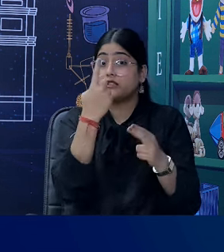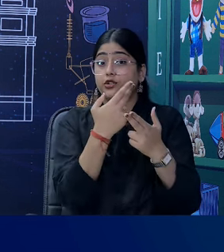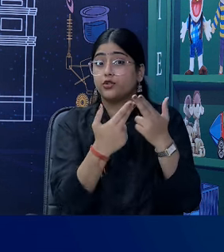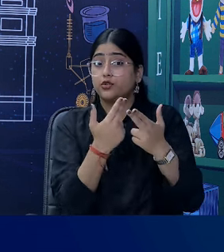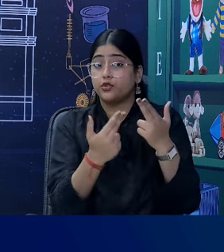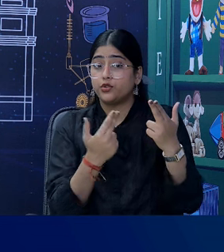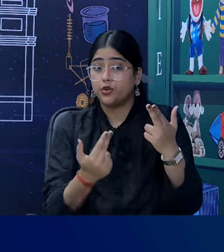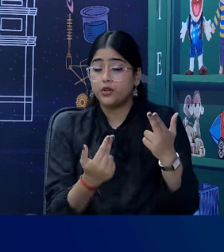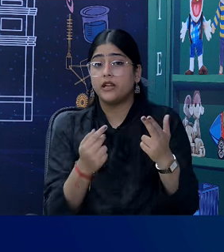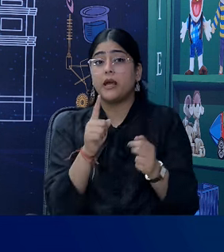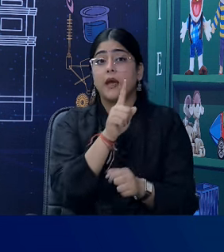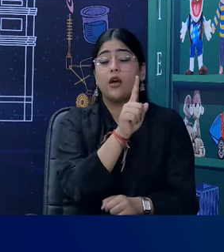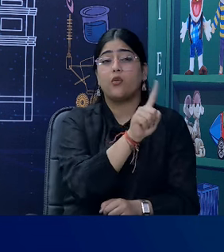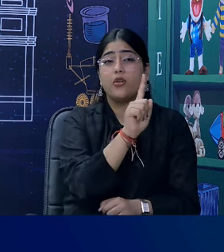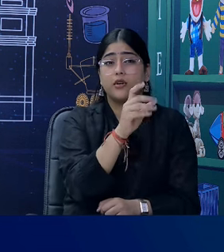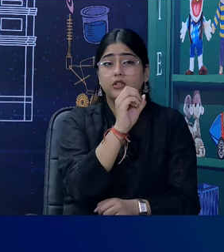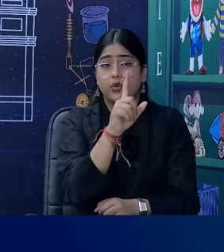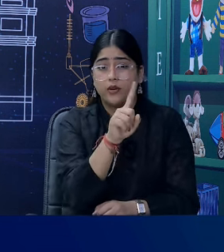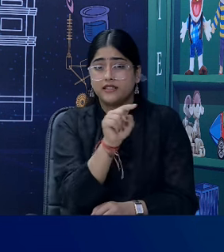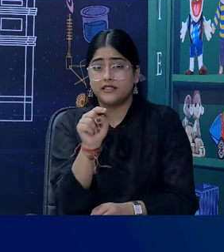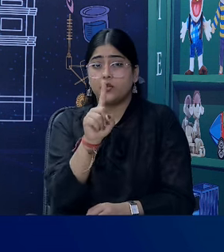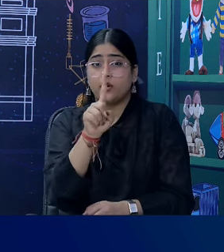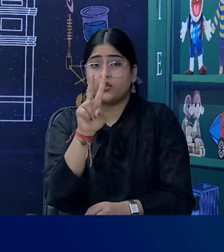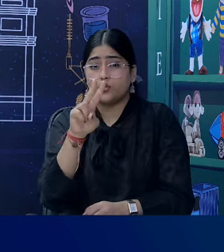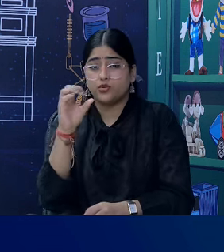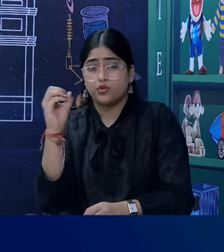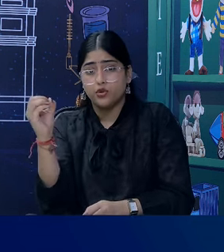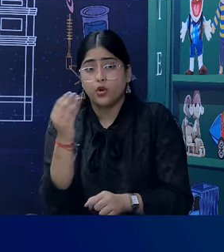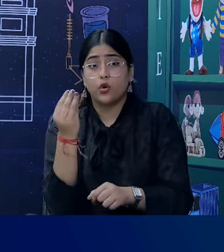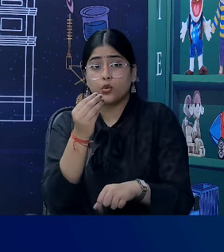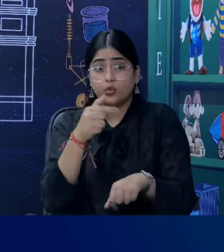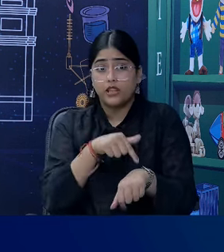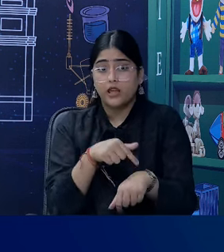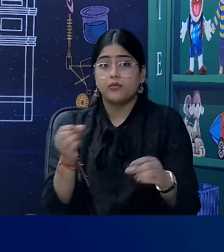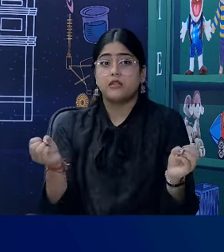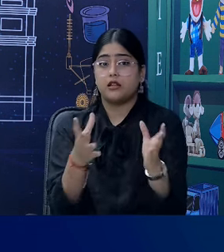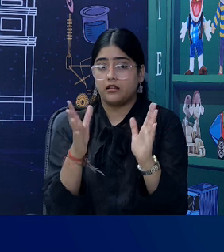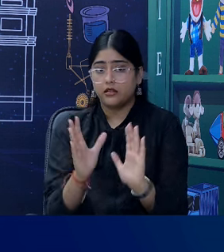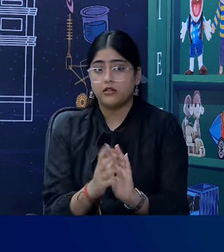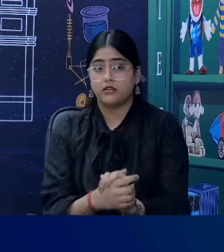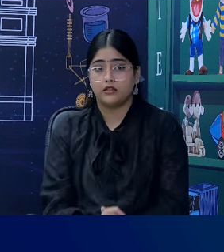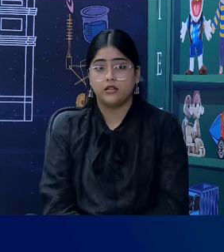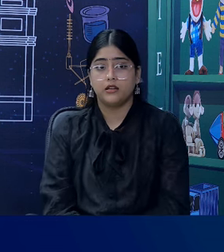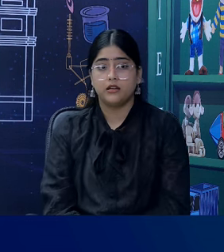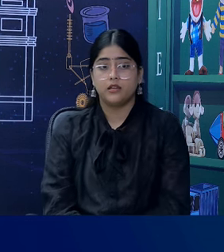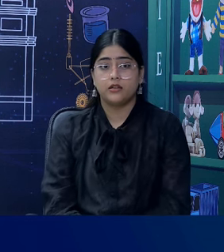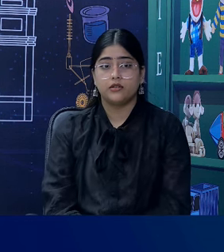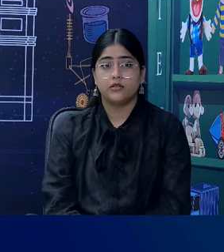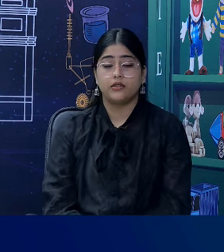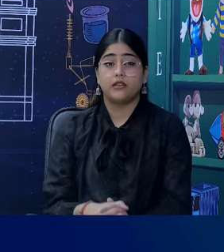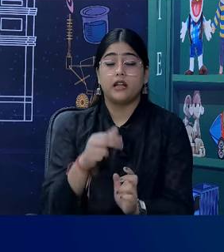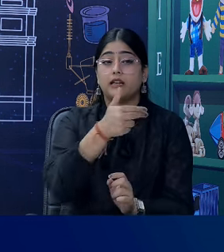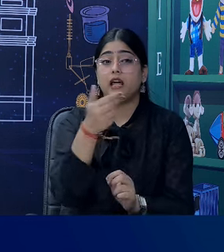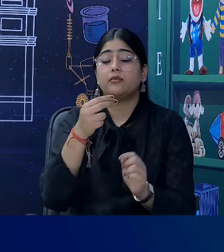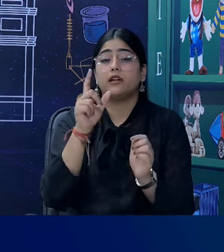है और वह पूरी तरह से संस्कृत में ही लिखी गई थी इसलिए संस्कृत की ऋणी उसको कहते हैं लीला तिलकं